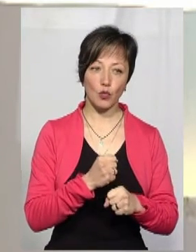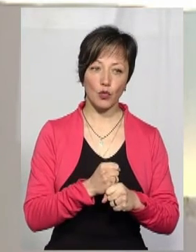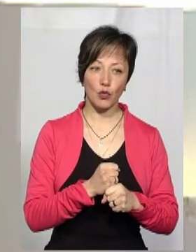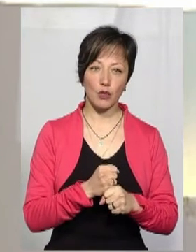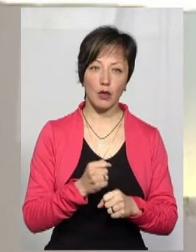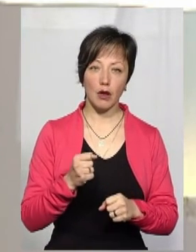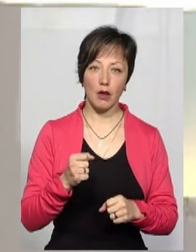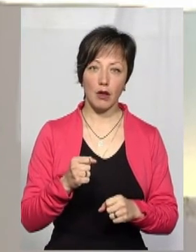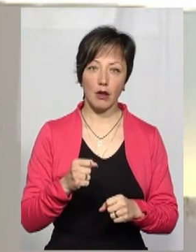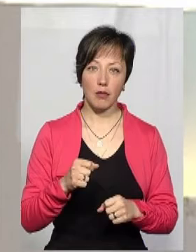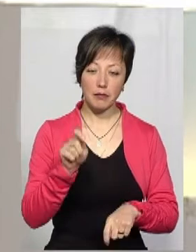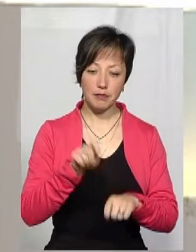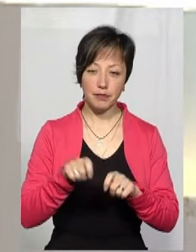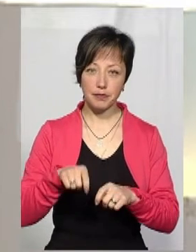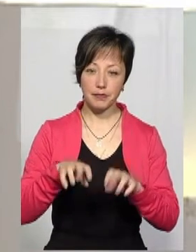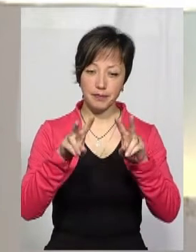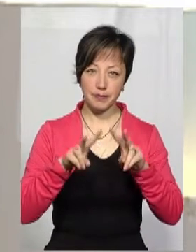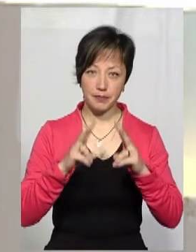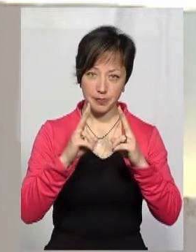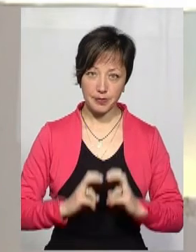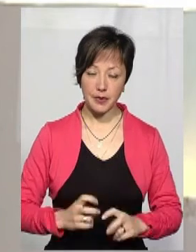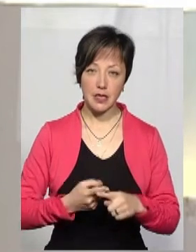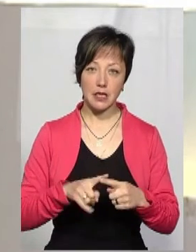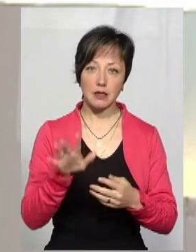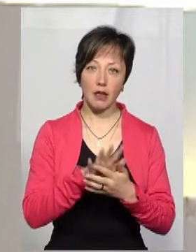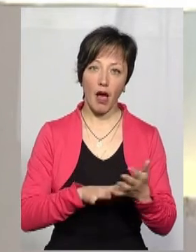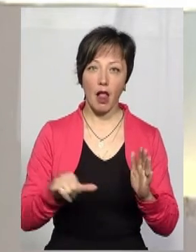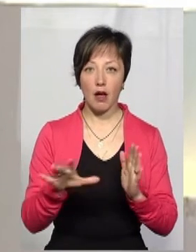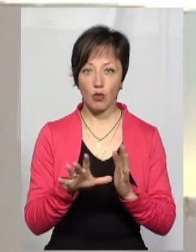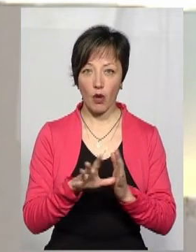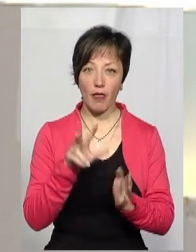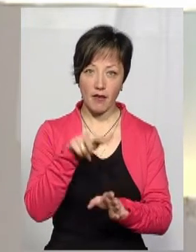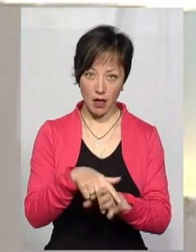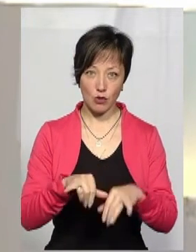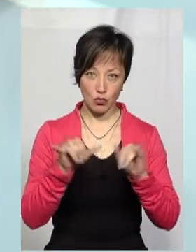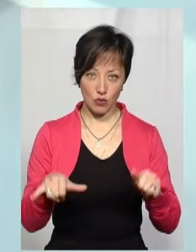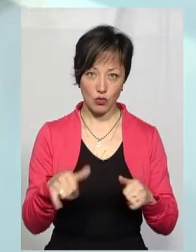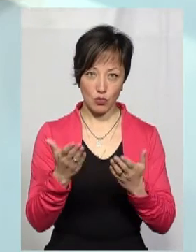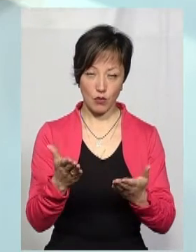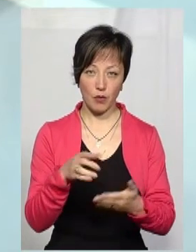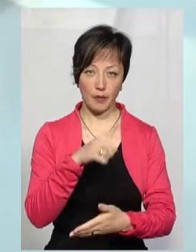з обробки цих заяв, які приходять в електронному вигляді. Навантаження зросло.